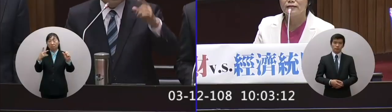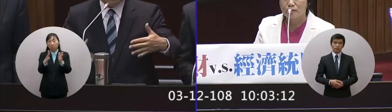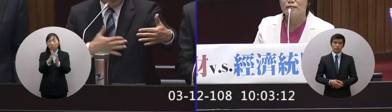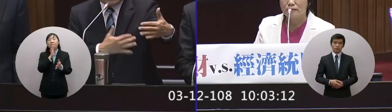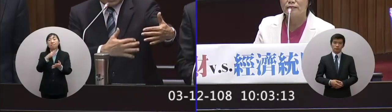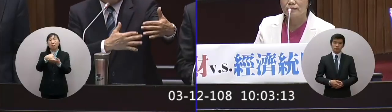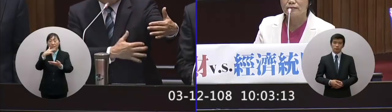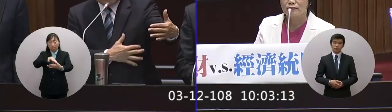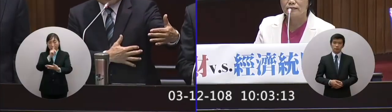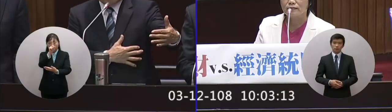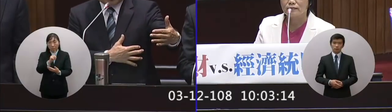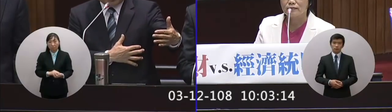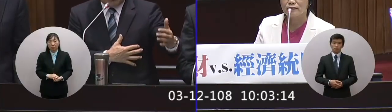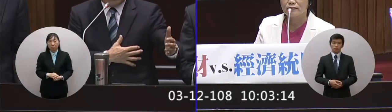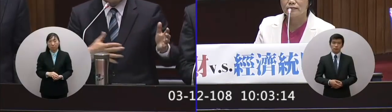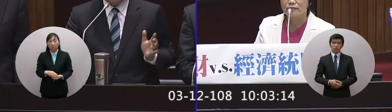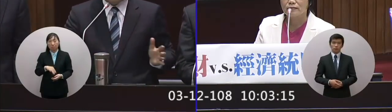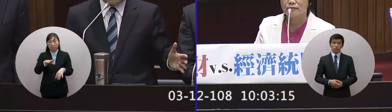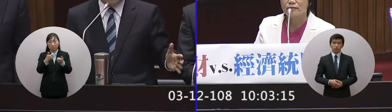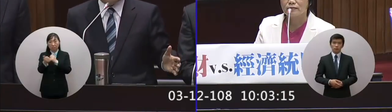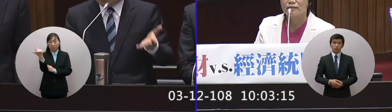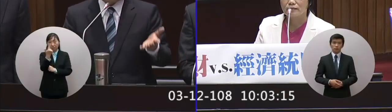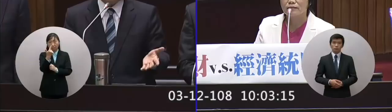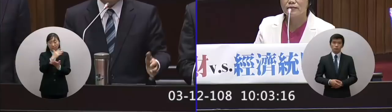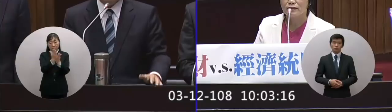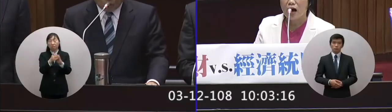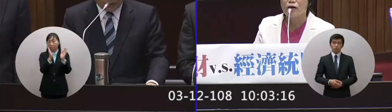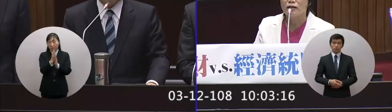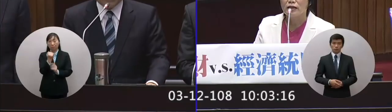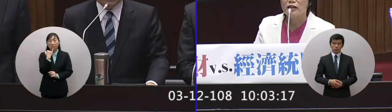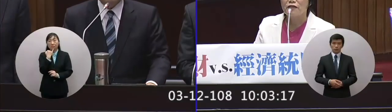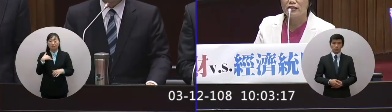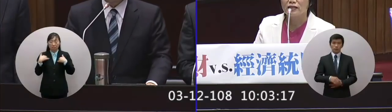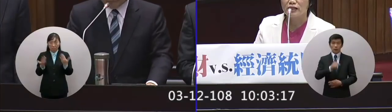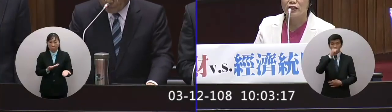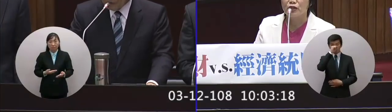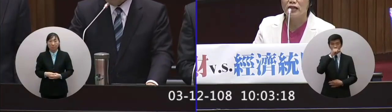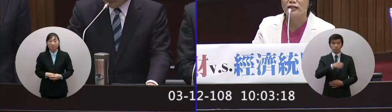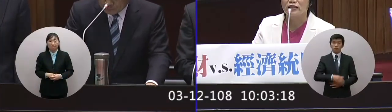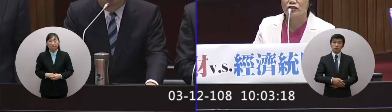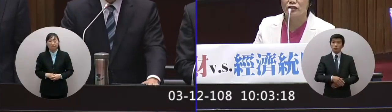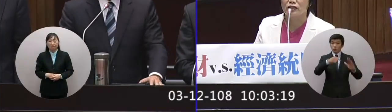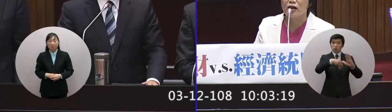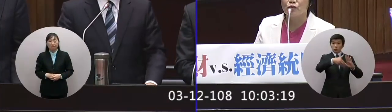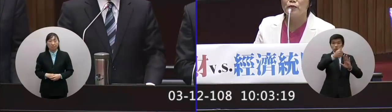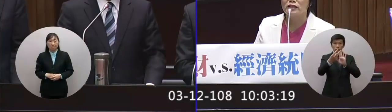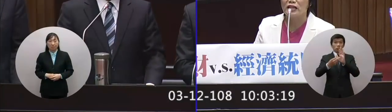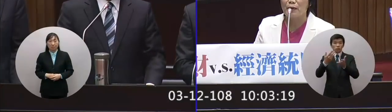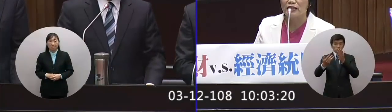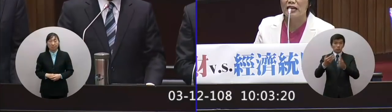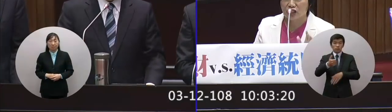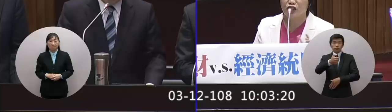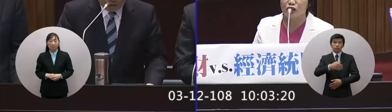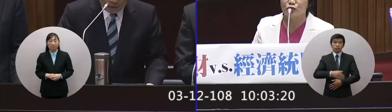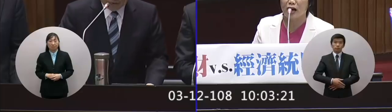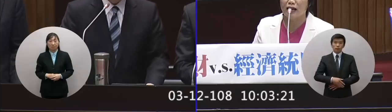中一项，六大区块、六大类都可以，都很欢迎。 那非常谢谢院长这样的指示啊，我们一起